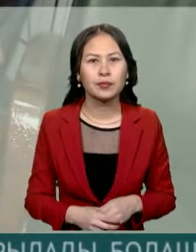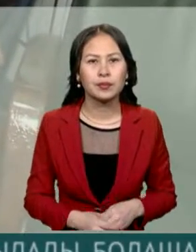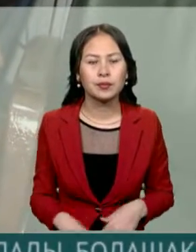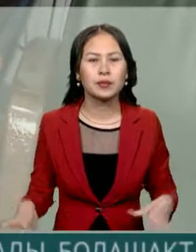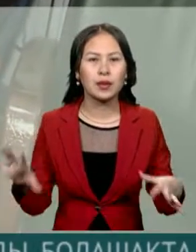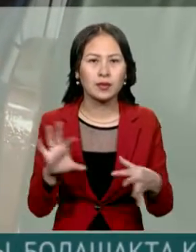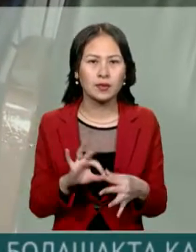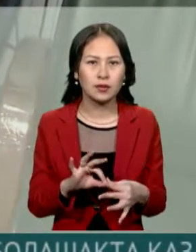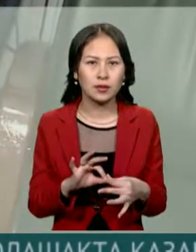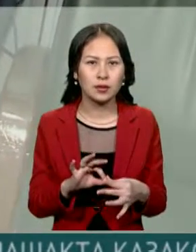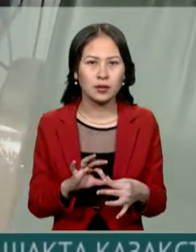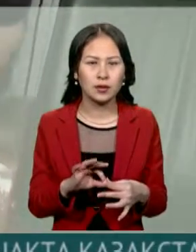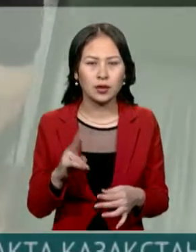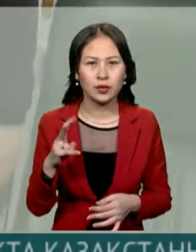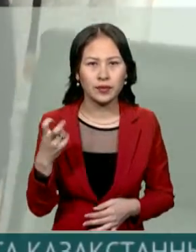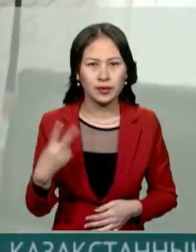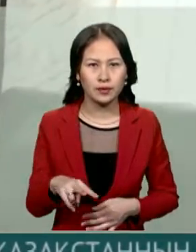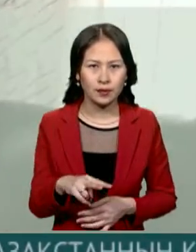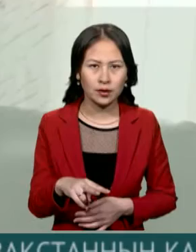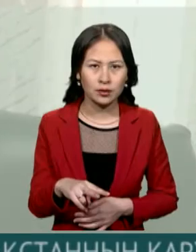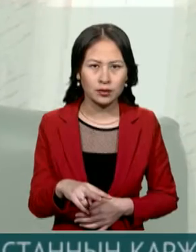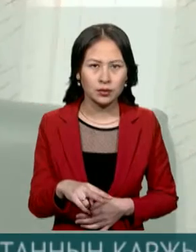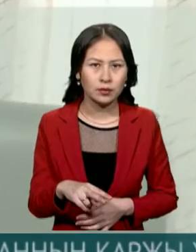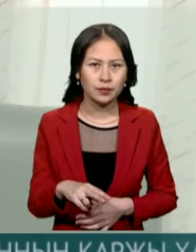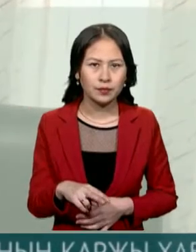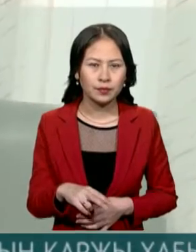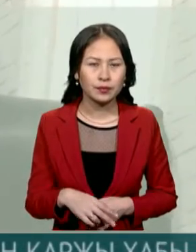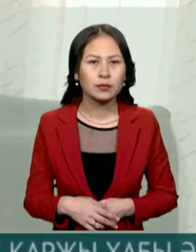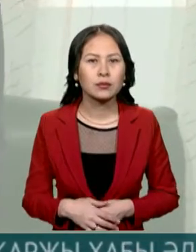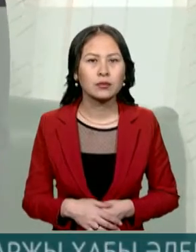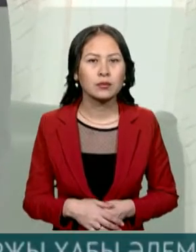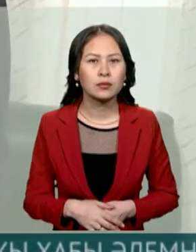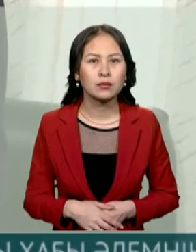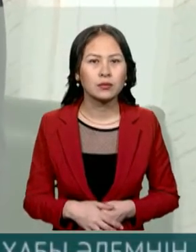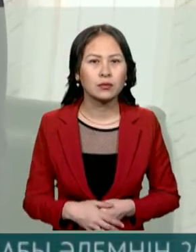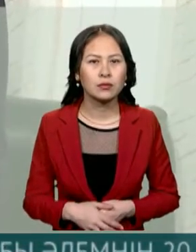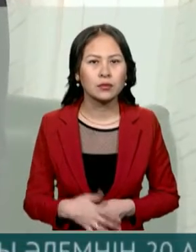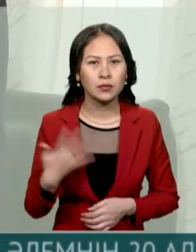инвертордан 220 айнымалы кернеу көзіне айналдырады. 50